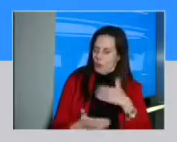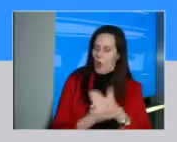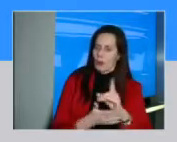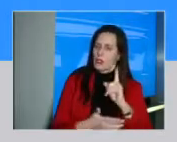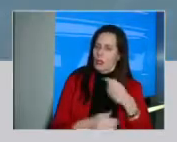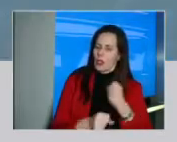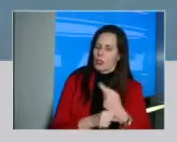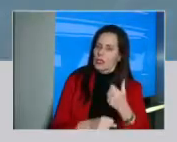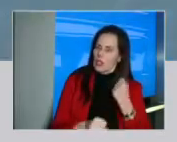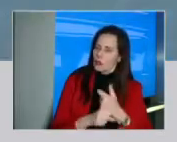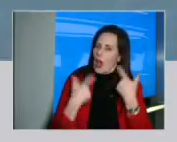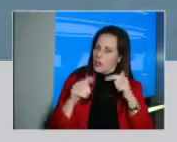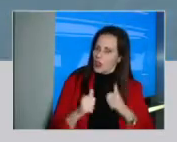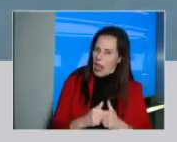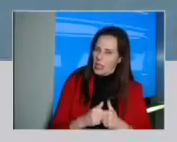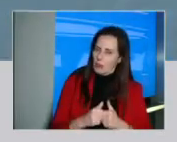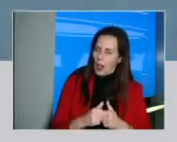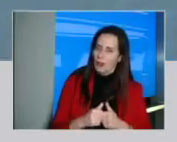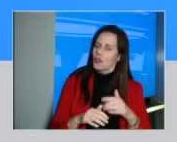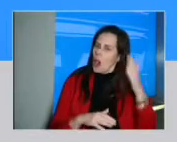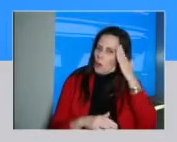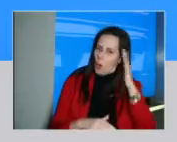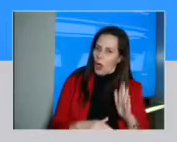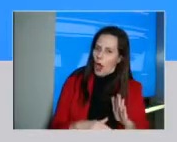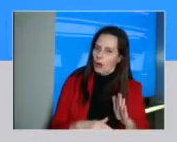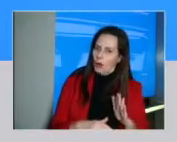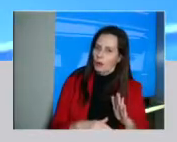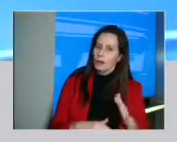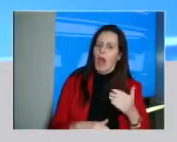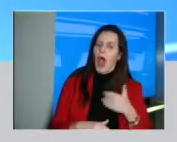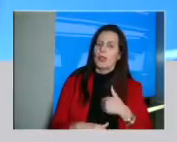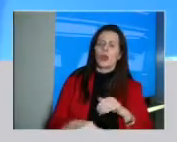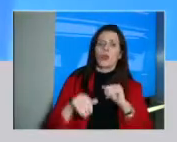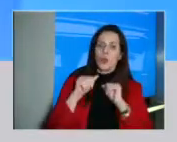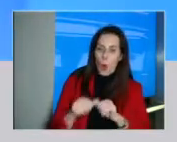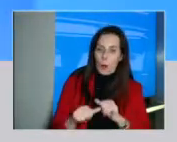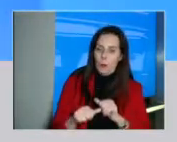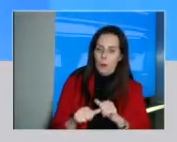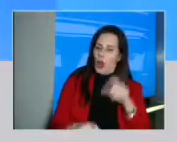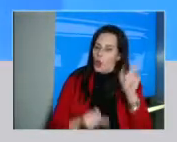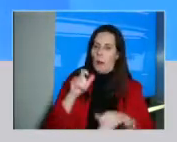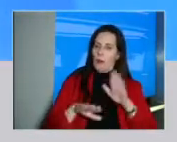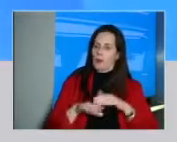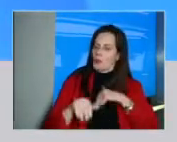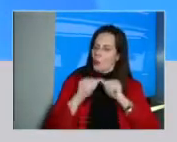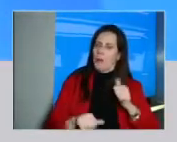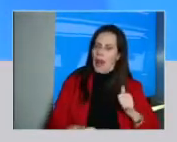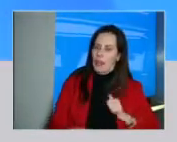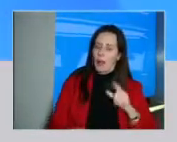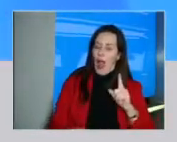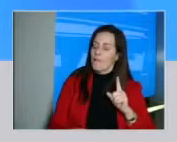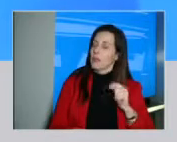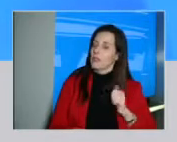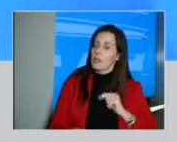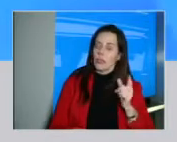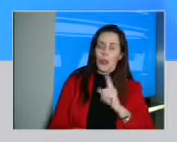שצריך לעשות קצת עבודה של הסברה, של מודעות. אנחנו סומכים על הגורמים המקצועיים, אנחנו סומכים על צהל, אבל לעולם צהל